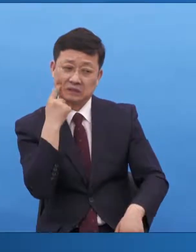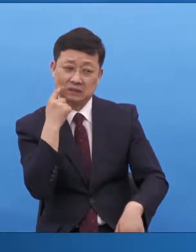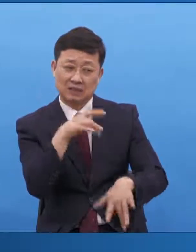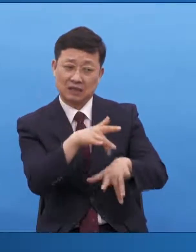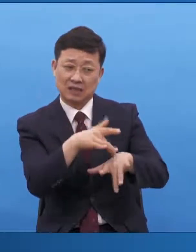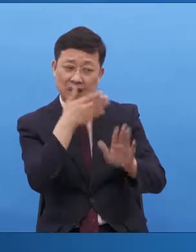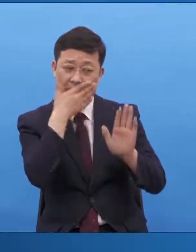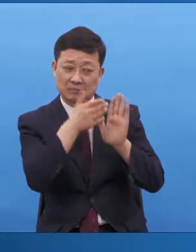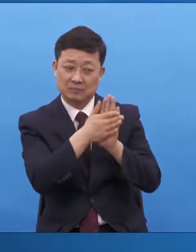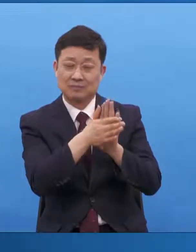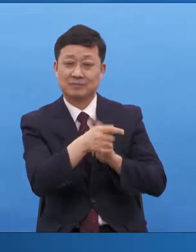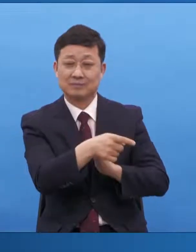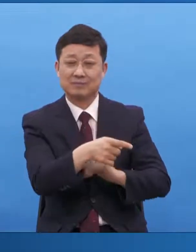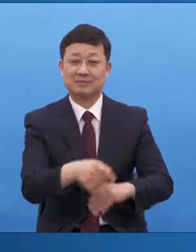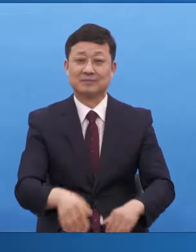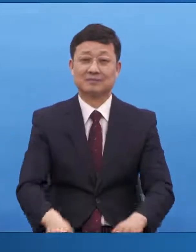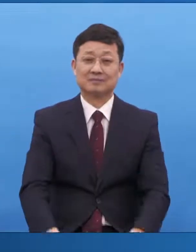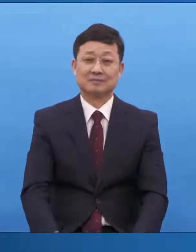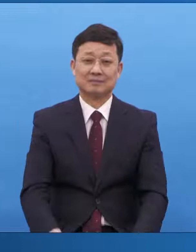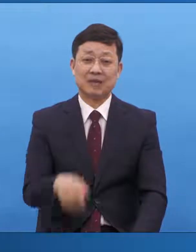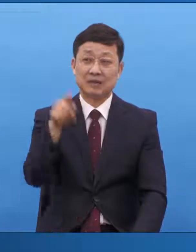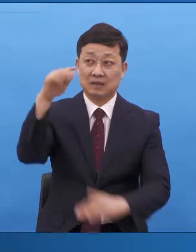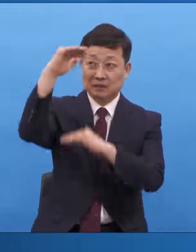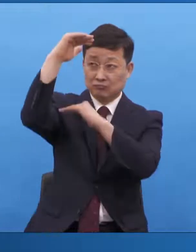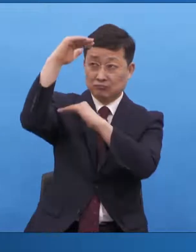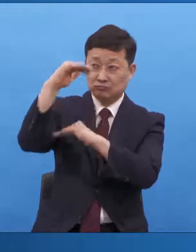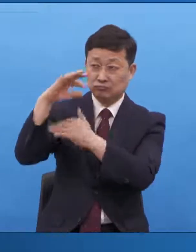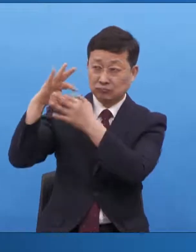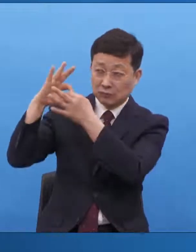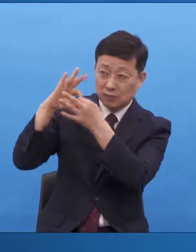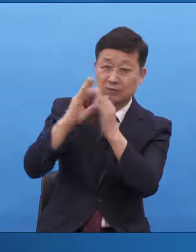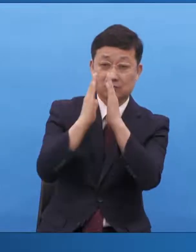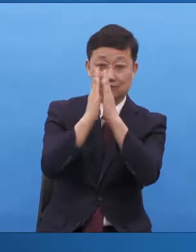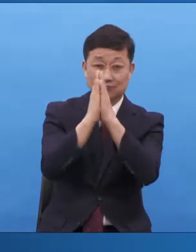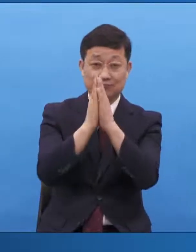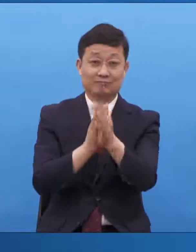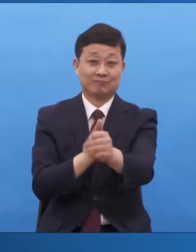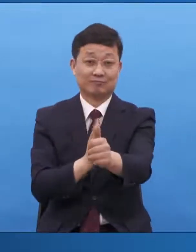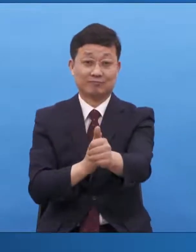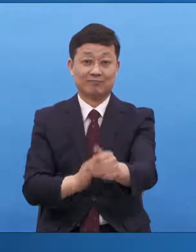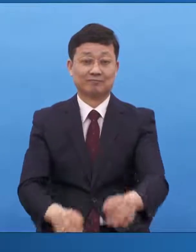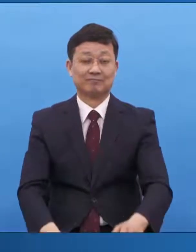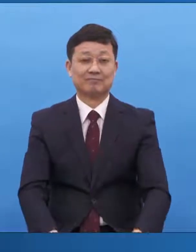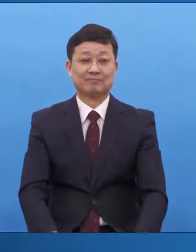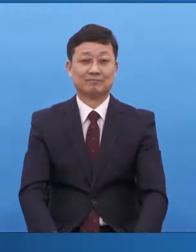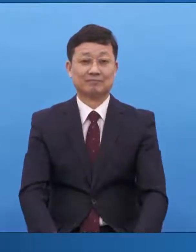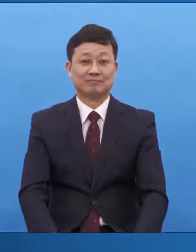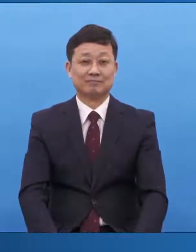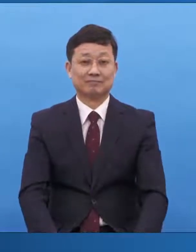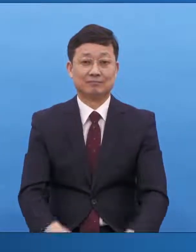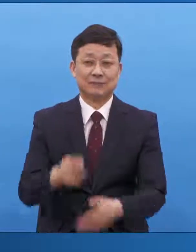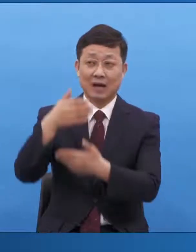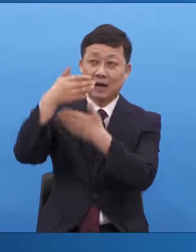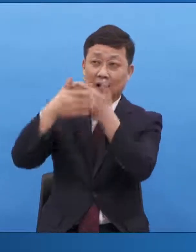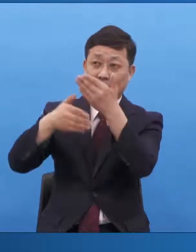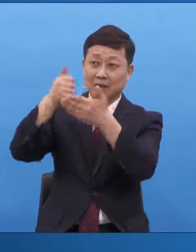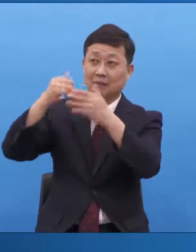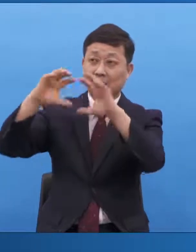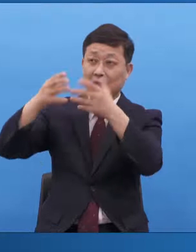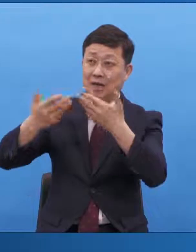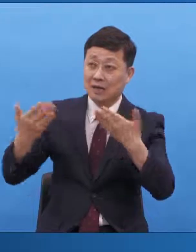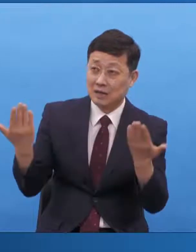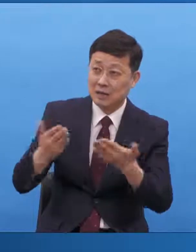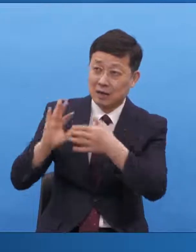네. 이 기도가 계속. And so continue to pray this prayer. 이때 이 나라 일이 계속 이루어지는데 어떤